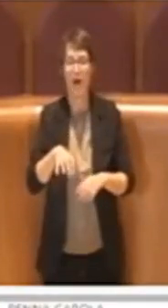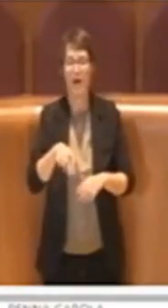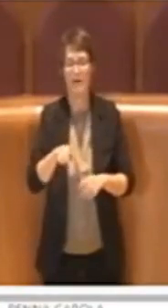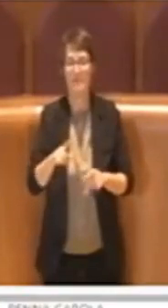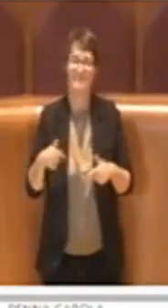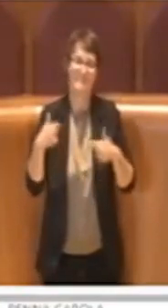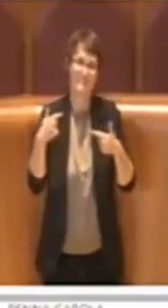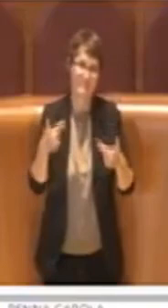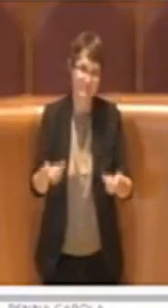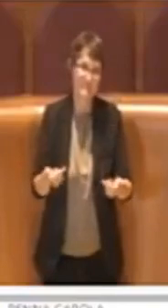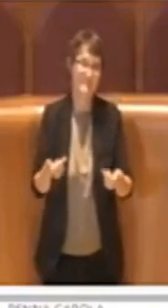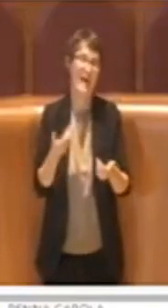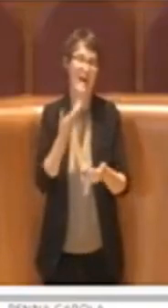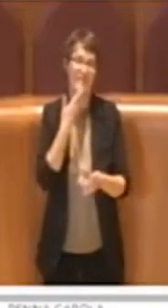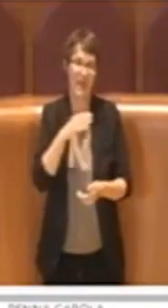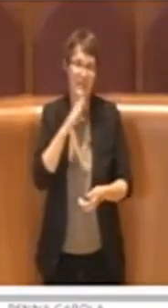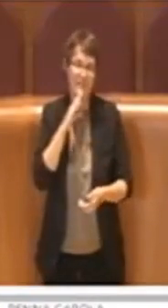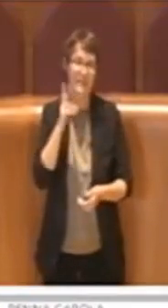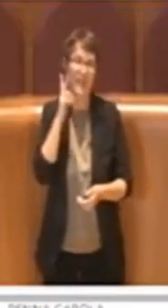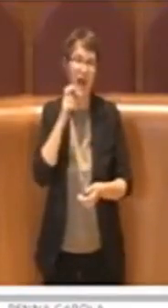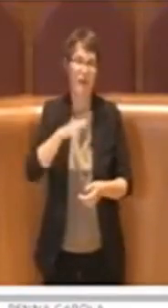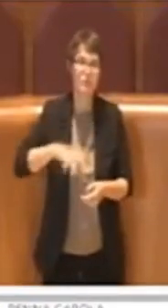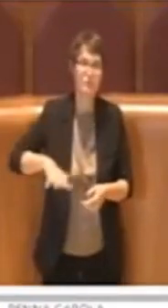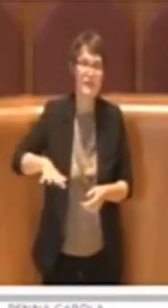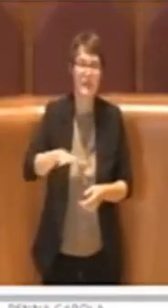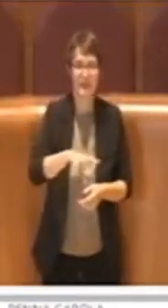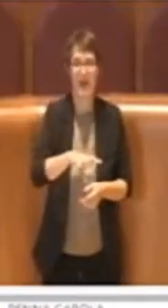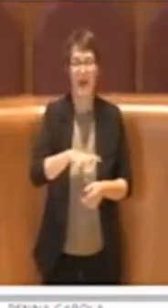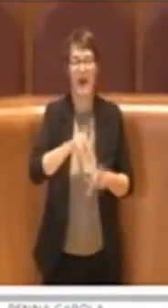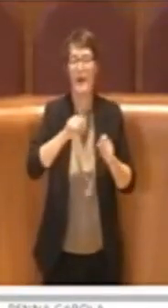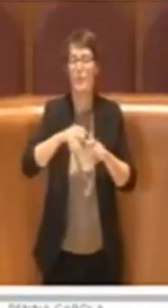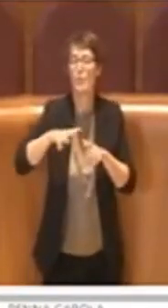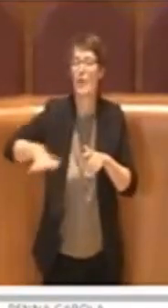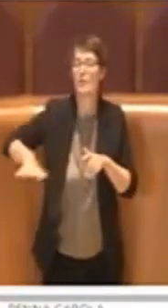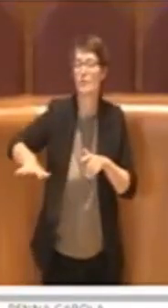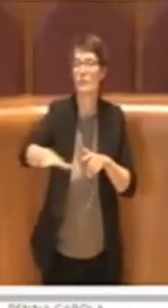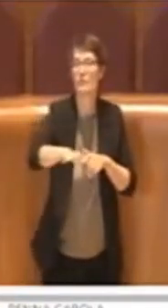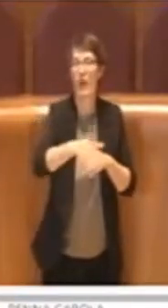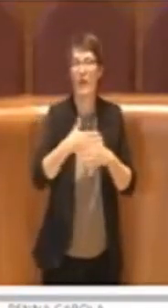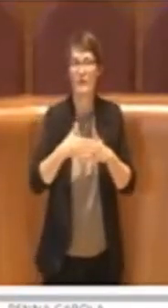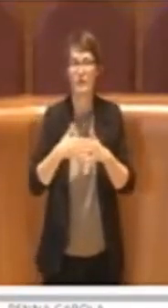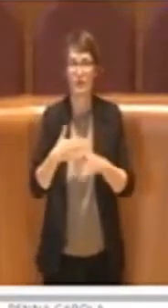ambientali, economici e sociali anche alle aree limitrofe. Grazie.